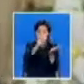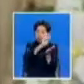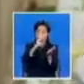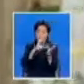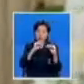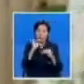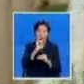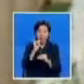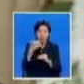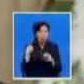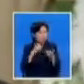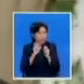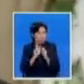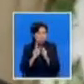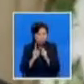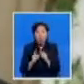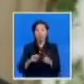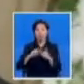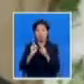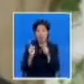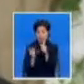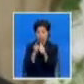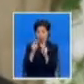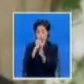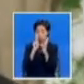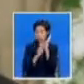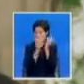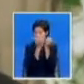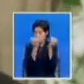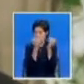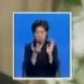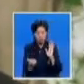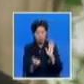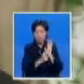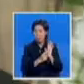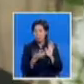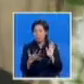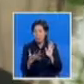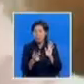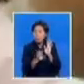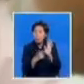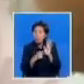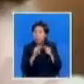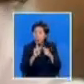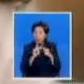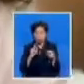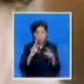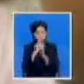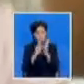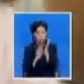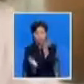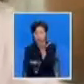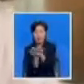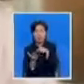หนึ่งเนี่ยรัฐธรรมนูญก็ไม่ได้เขียนเอาไว้ว่าต้องมีกฎหมายอันนั้นข้อแร